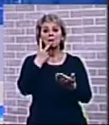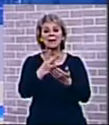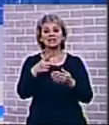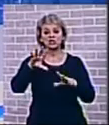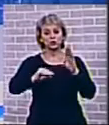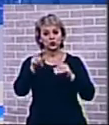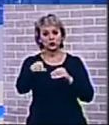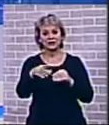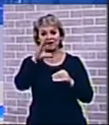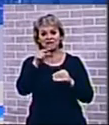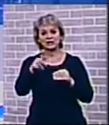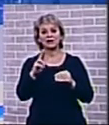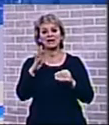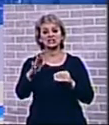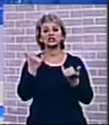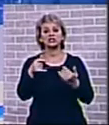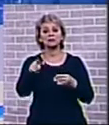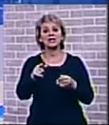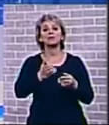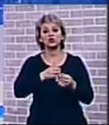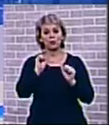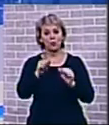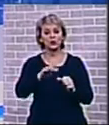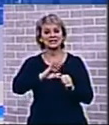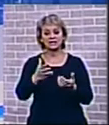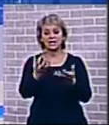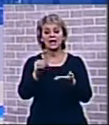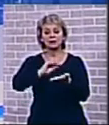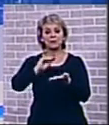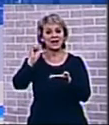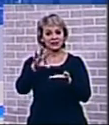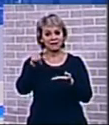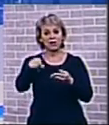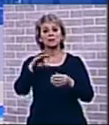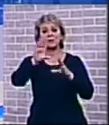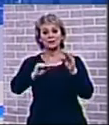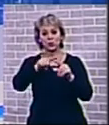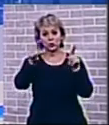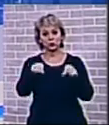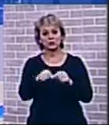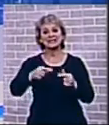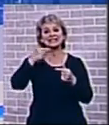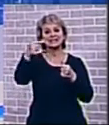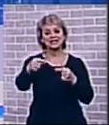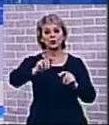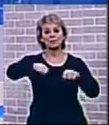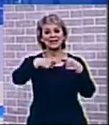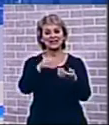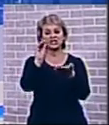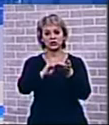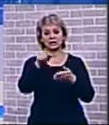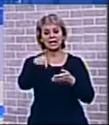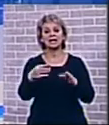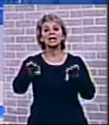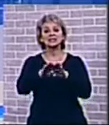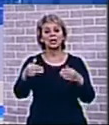Показания счетчиков воды в квартирах теперь при желании можно не снимать, ведь появились приборы учета с дистанционной передачей данных.